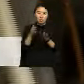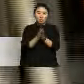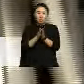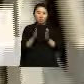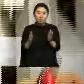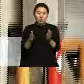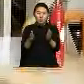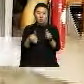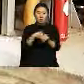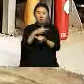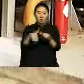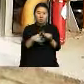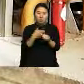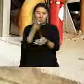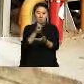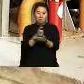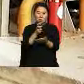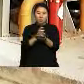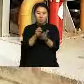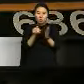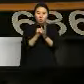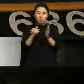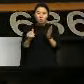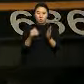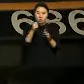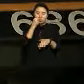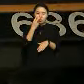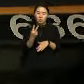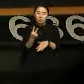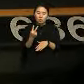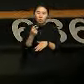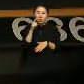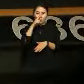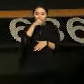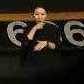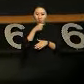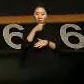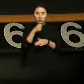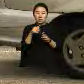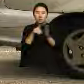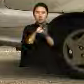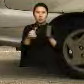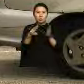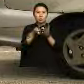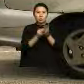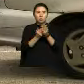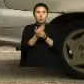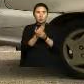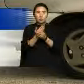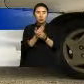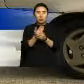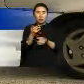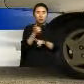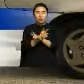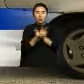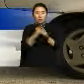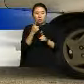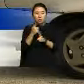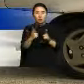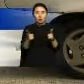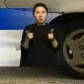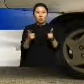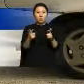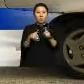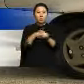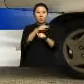새 대기환경보건법 시행 규칙에 오염 배출 기준이 논란이 됐습니다. 20에서 30% 정도가 다 환경법이